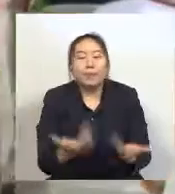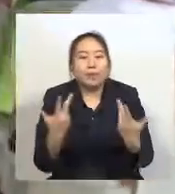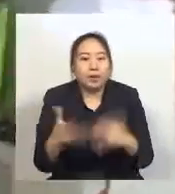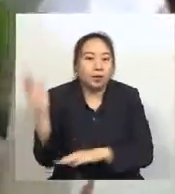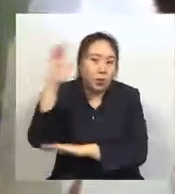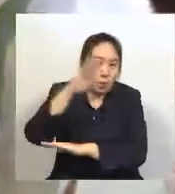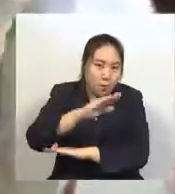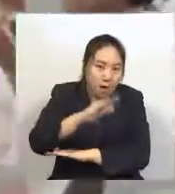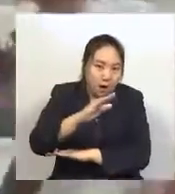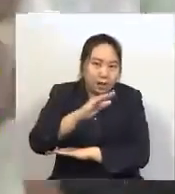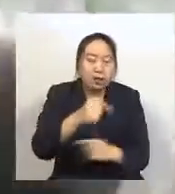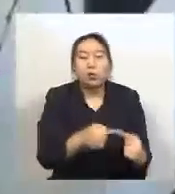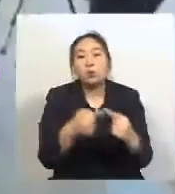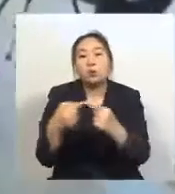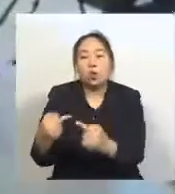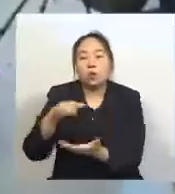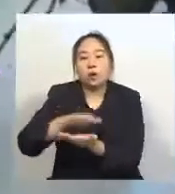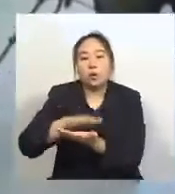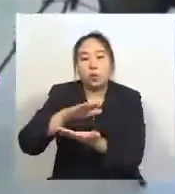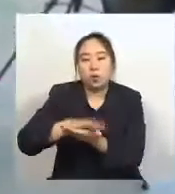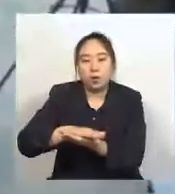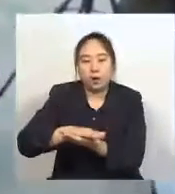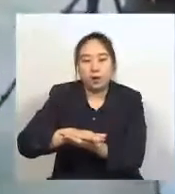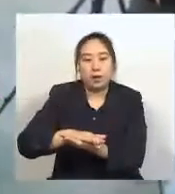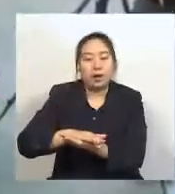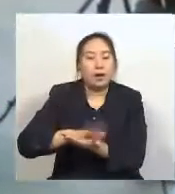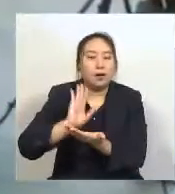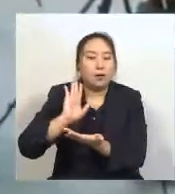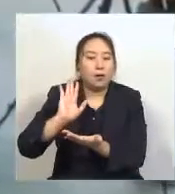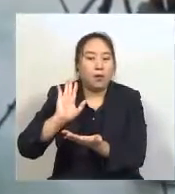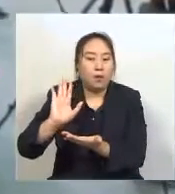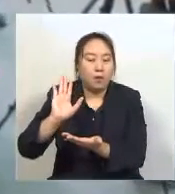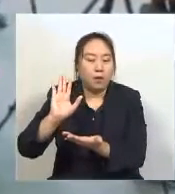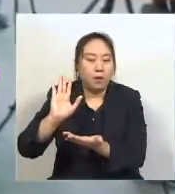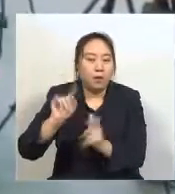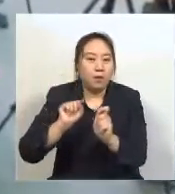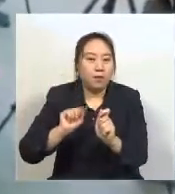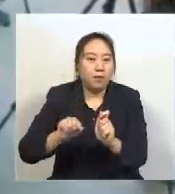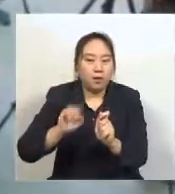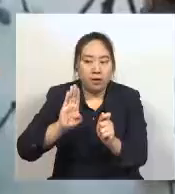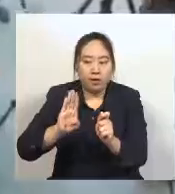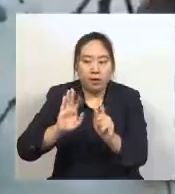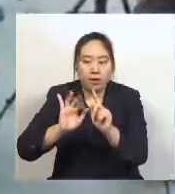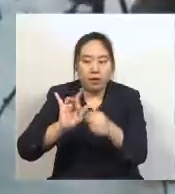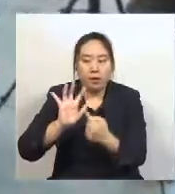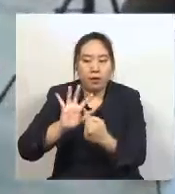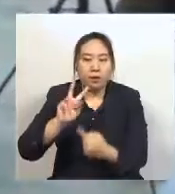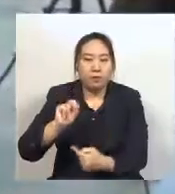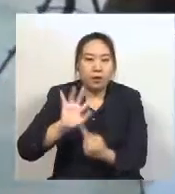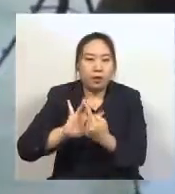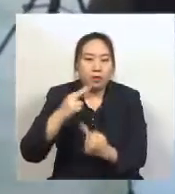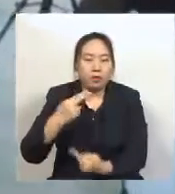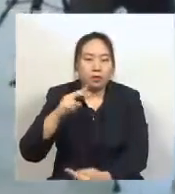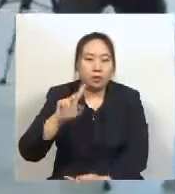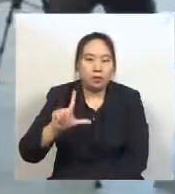ากนั้นในช่วงบ่ายเดินทางต่อไปที่โรงเรียนบ้านเหลื่อมพิทยาสรรอำเภอบ้านเหลื่อมจังหวัดนครรา